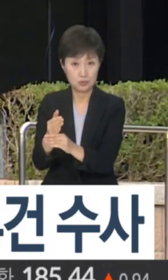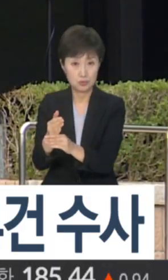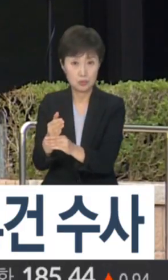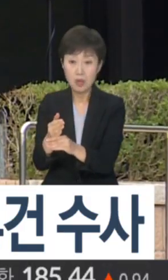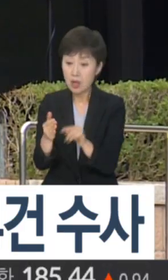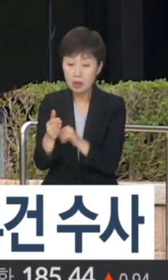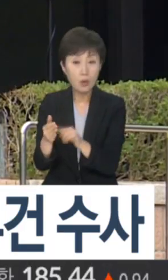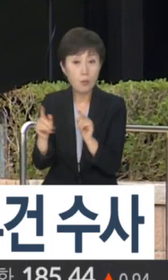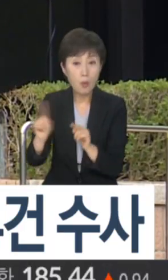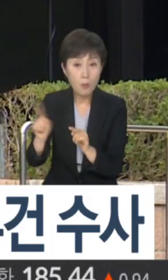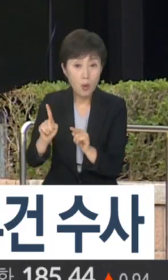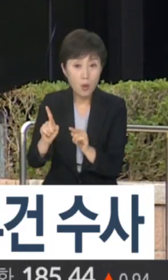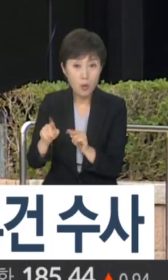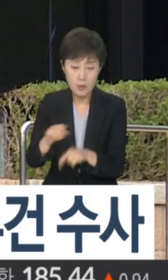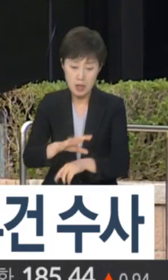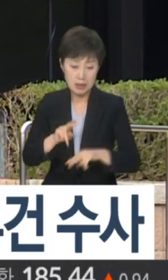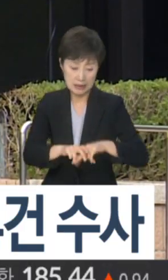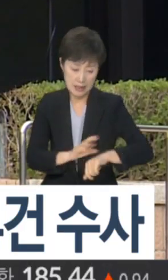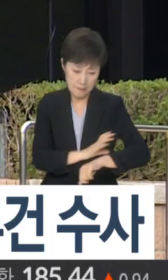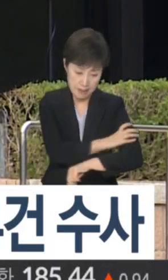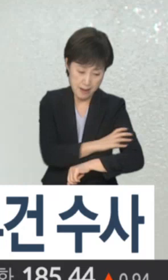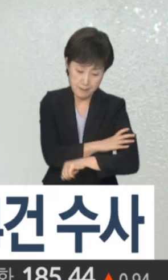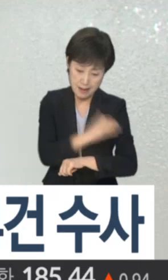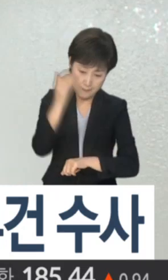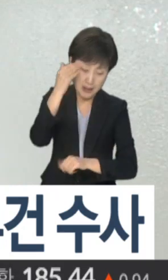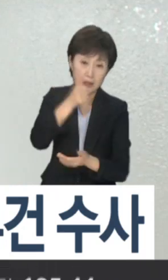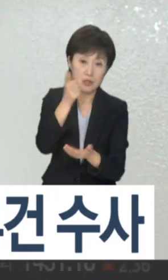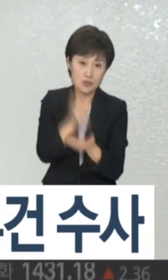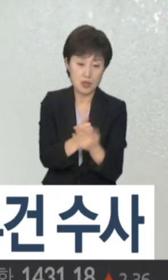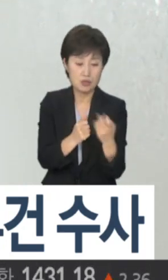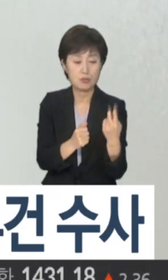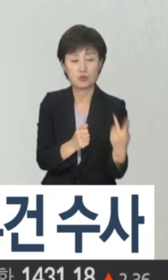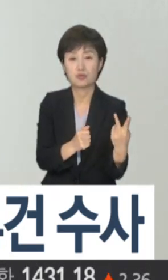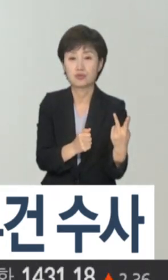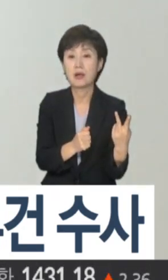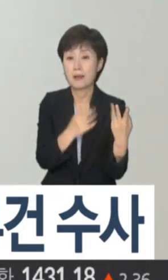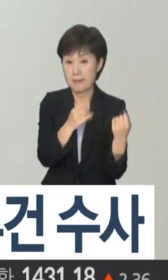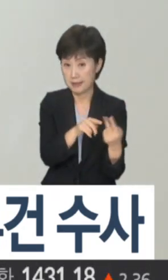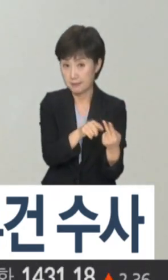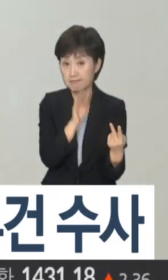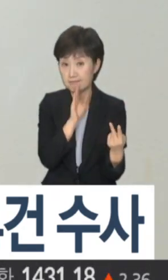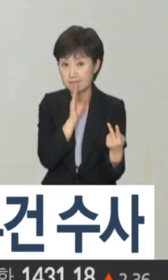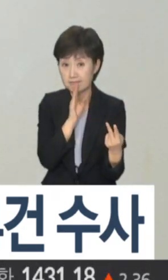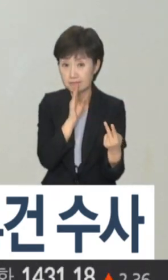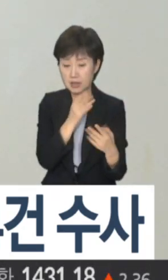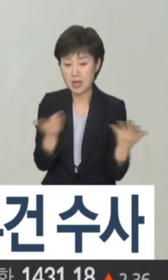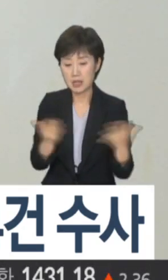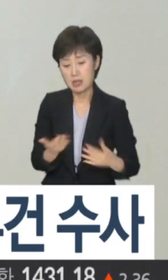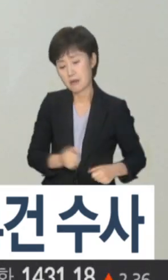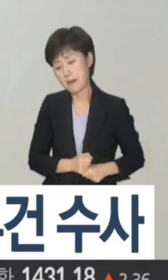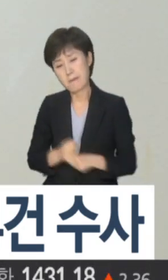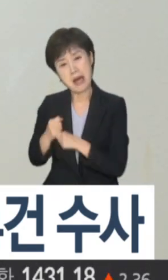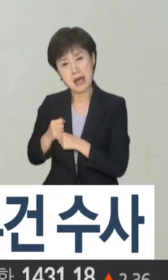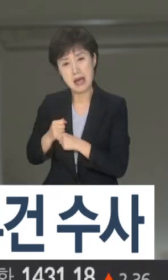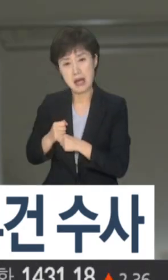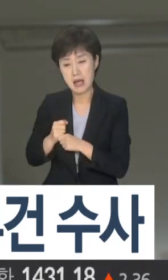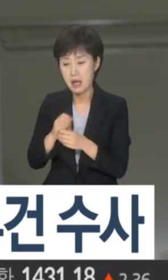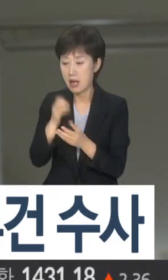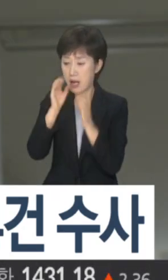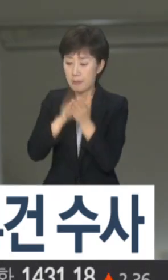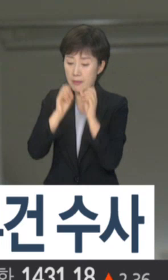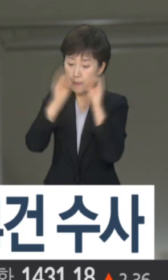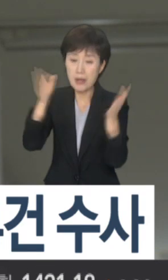진행 중인 사건 중 직권남용 권리 행사 방해 죄가 22건으로 가장 많았고 직무 6기 피 사실